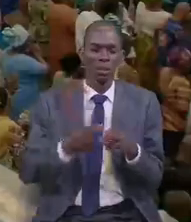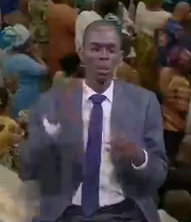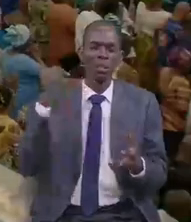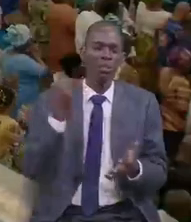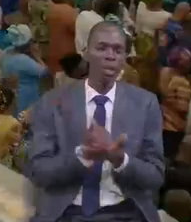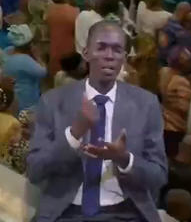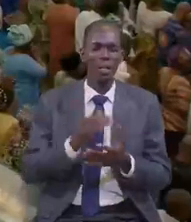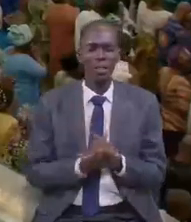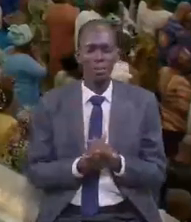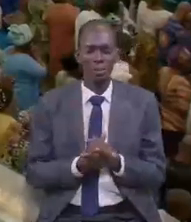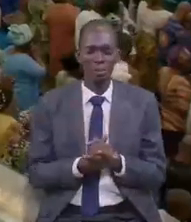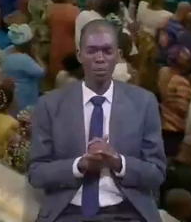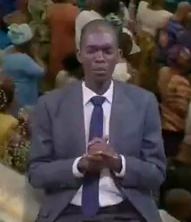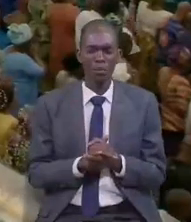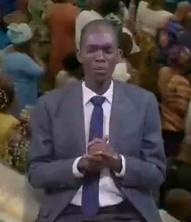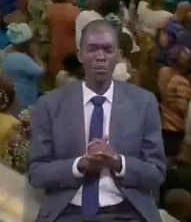Jésus-Christ.